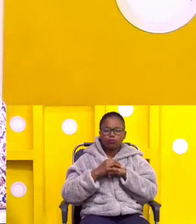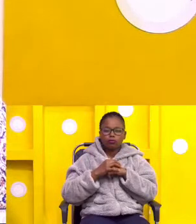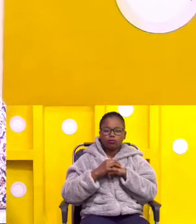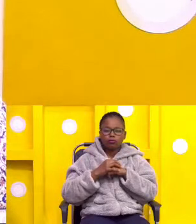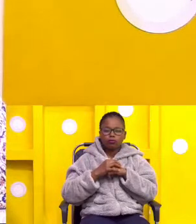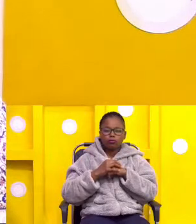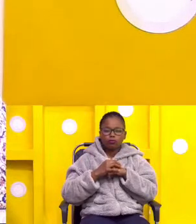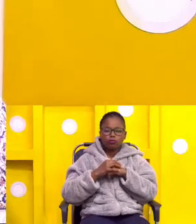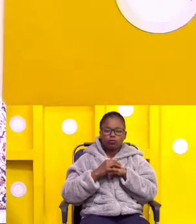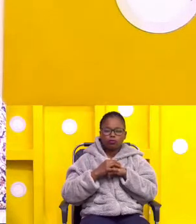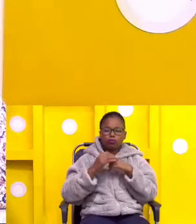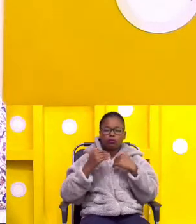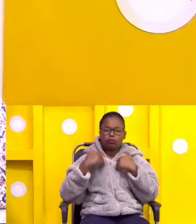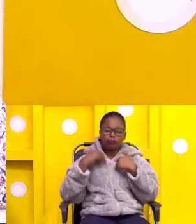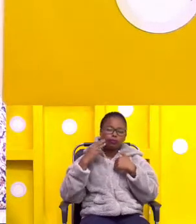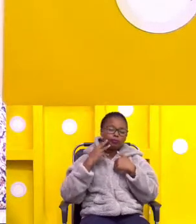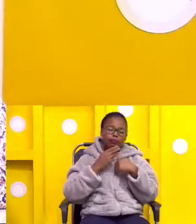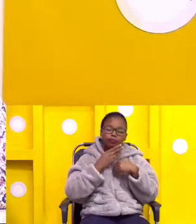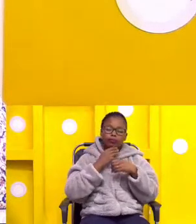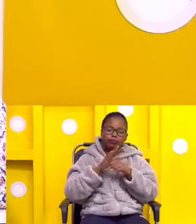Gai wito ni aleda.